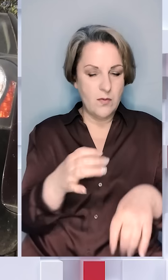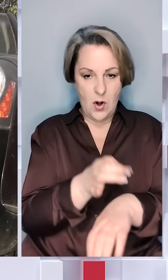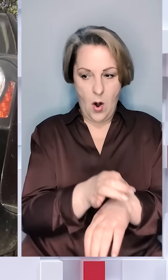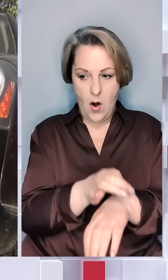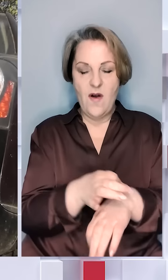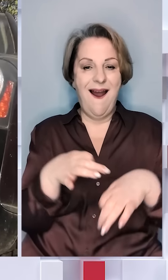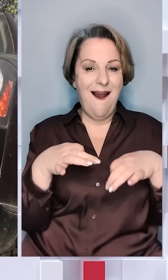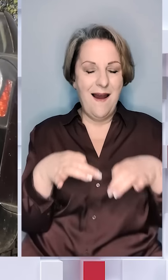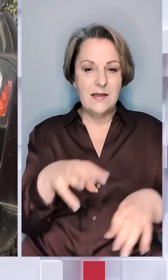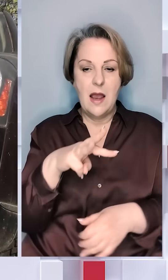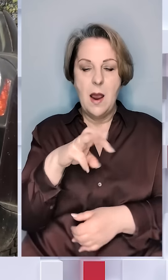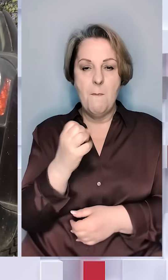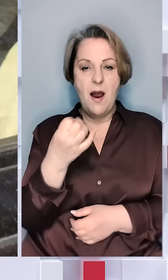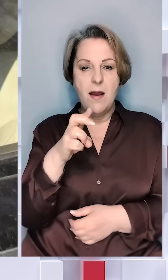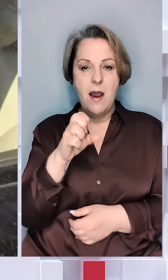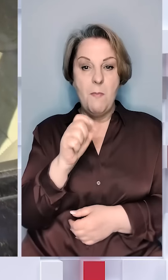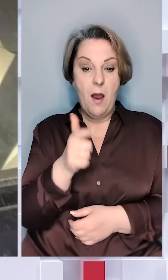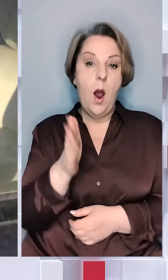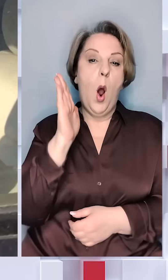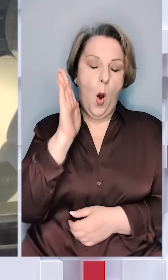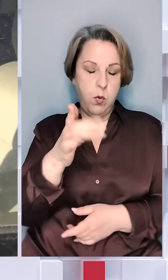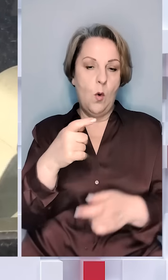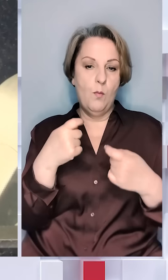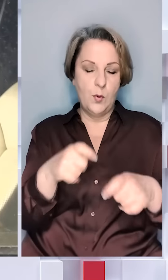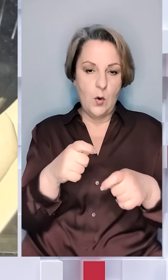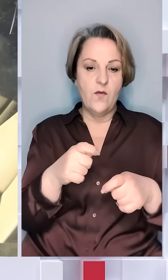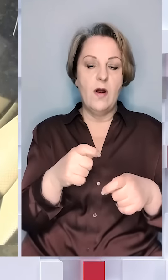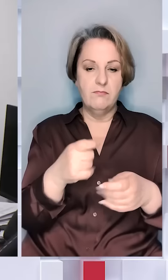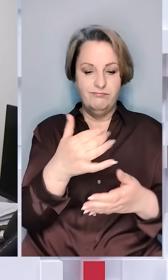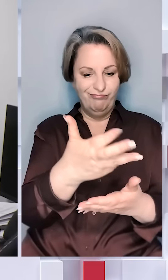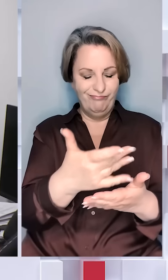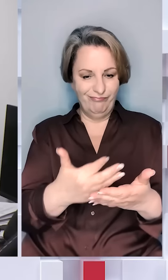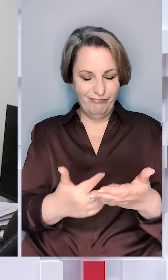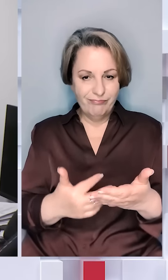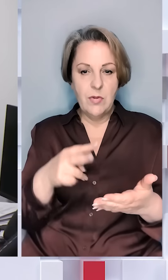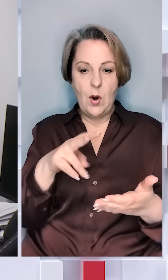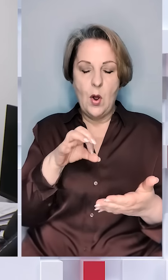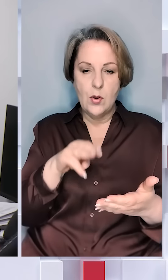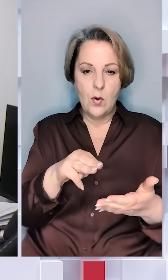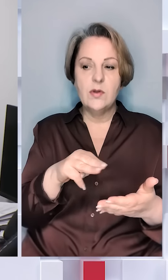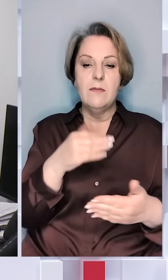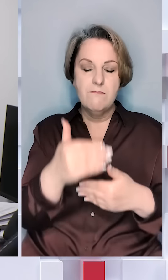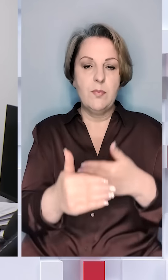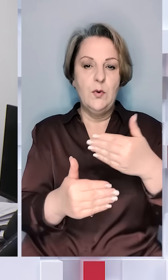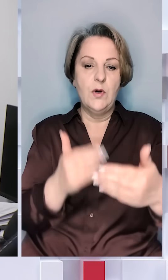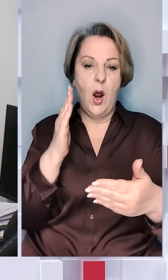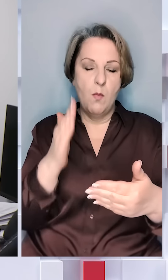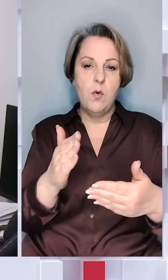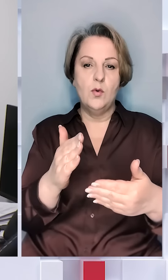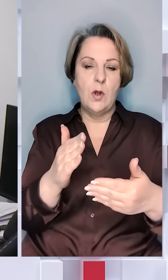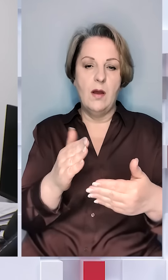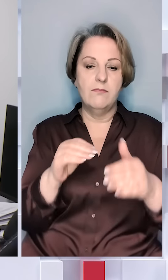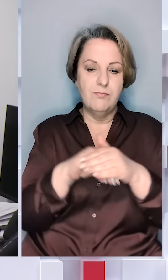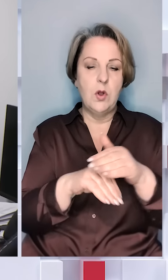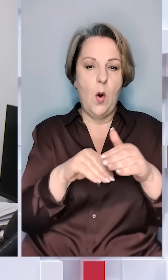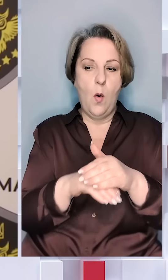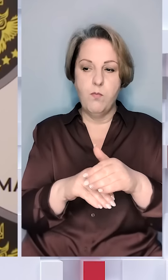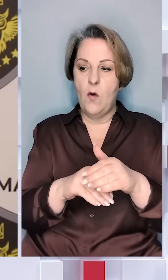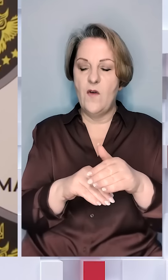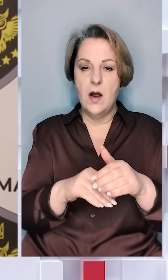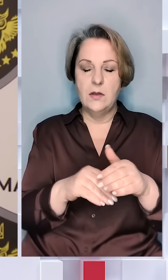реалізації, автомобіль «Майбах», буде реалізовано і наступний лот. Отже, крок за кроком будемо наповнювати